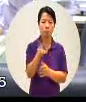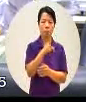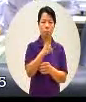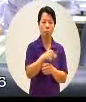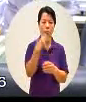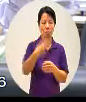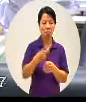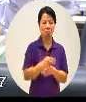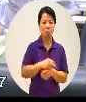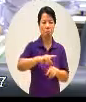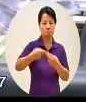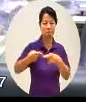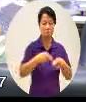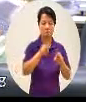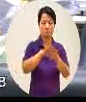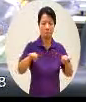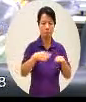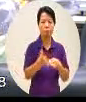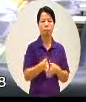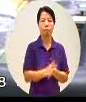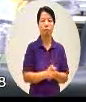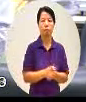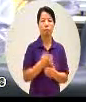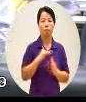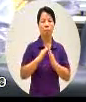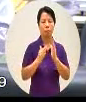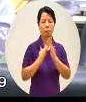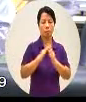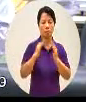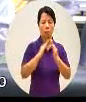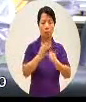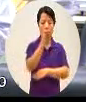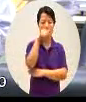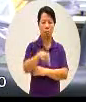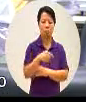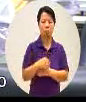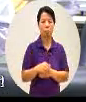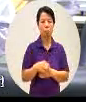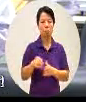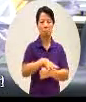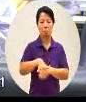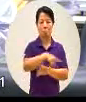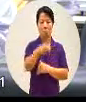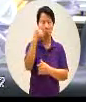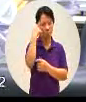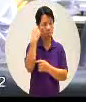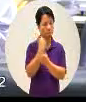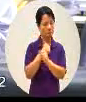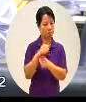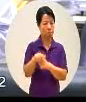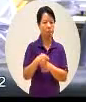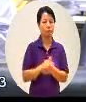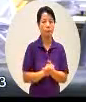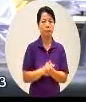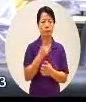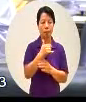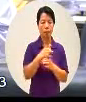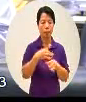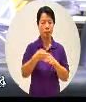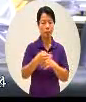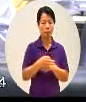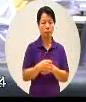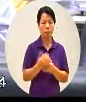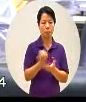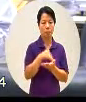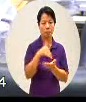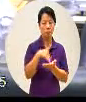衡吗？哦，所以我请咱的市政府哦，咱这个团队思考看卖哦，我们这个财政的编列的